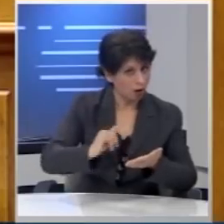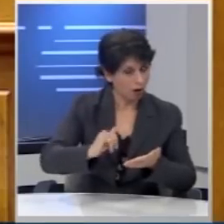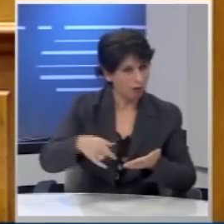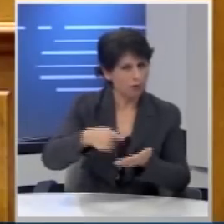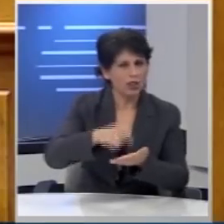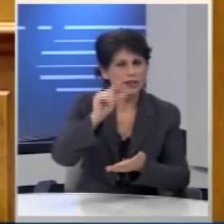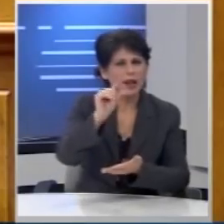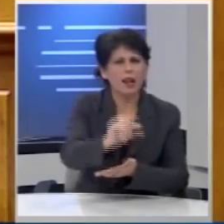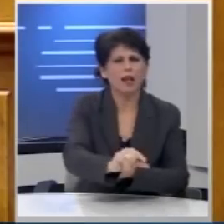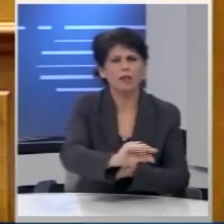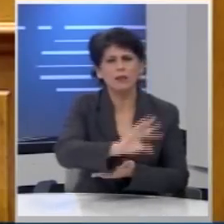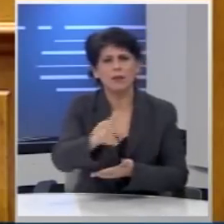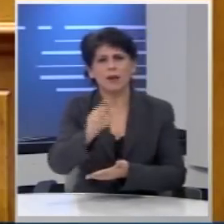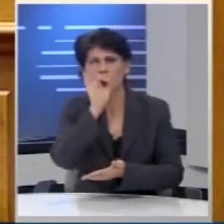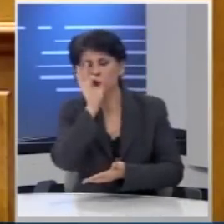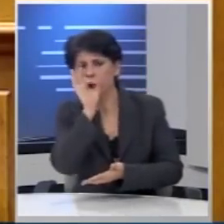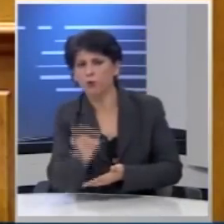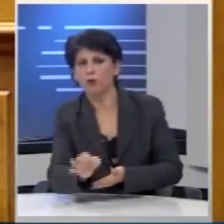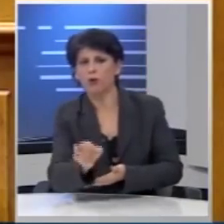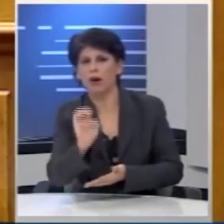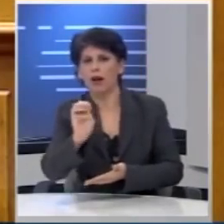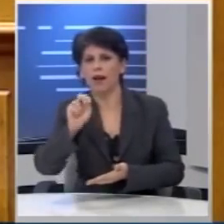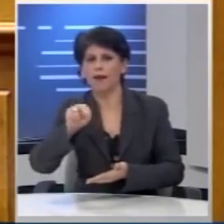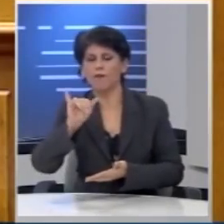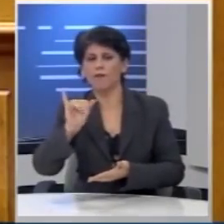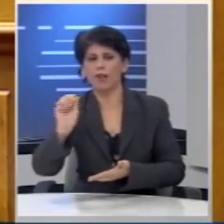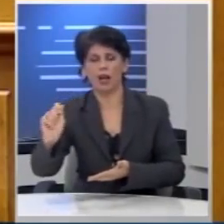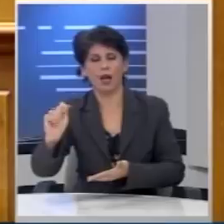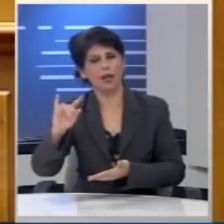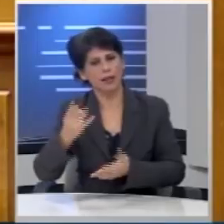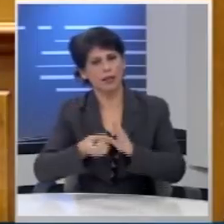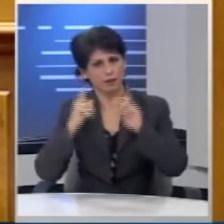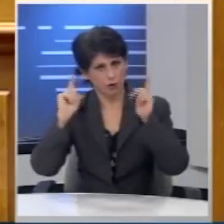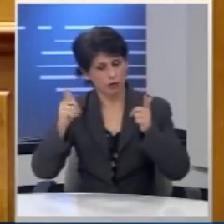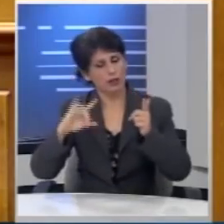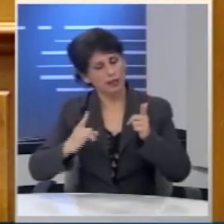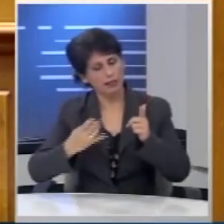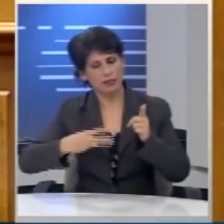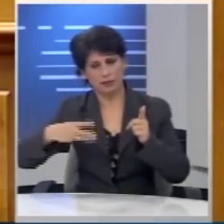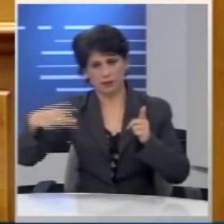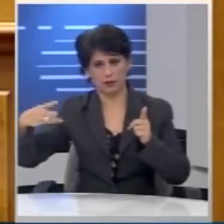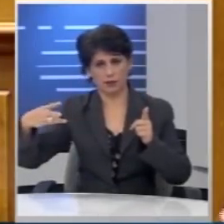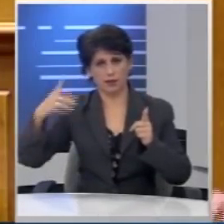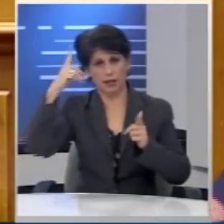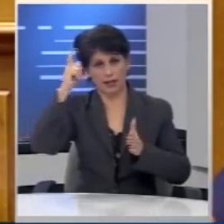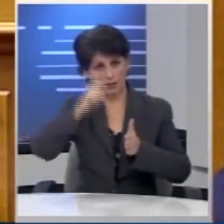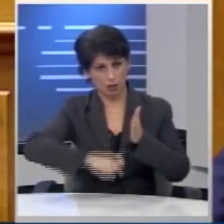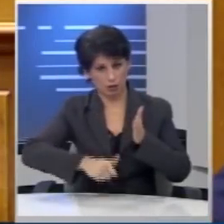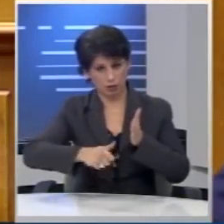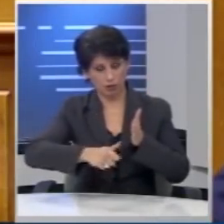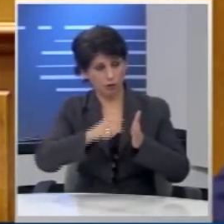πληρώνουν ελάχιστο έως καθόλου ένφια. Είτε επί Νέας Δημοκρατίας, είτε επί ΣΥΡΙΖΑ, ένα